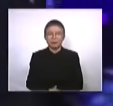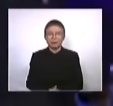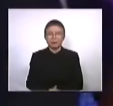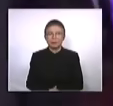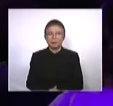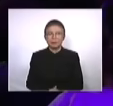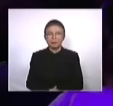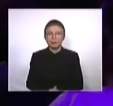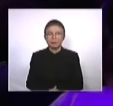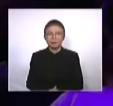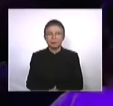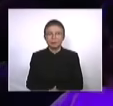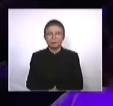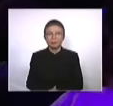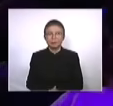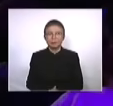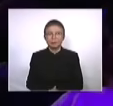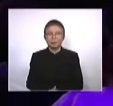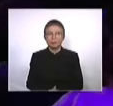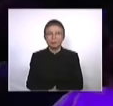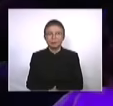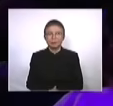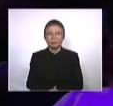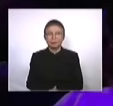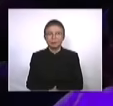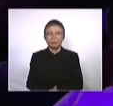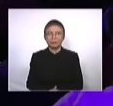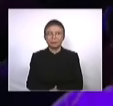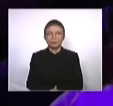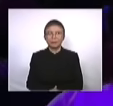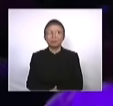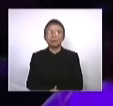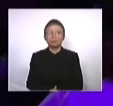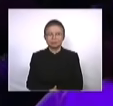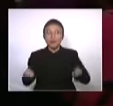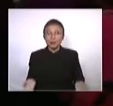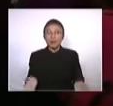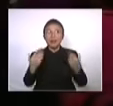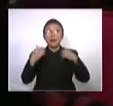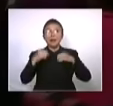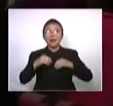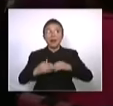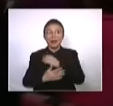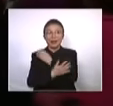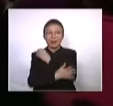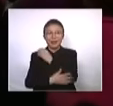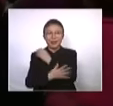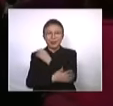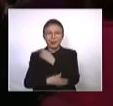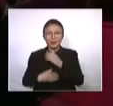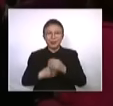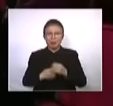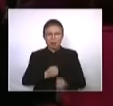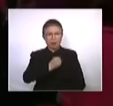dulu Bapaknya Marcos perah jadi presiden gitu loh dulu kazon Aquino juga bapaknya pernah jadi presiden jadi ee